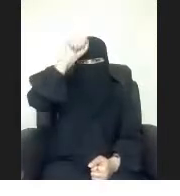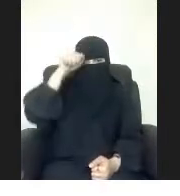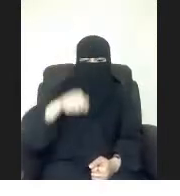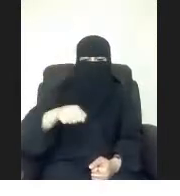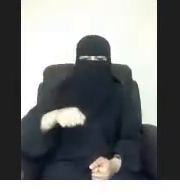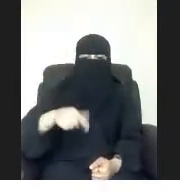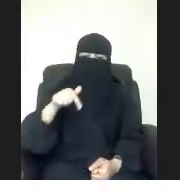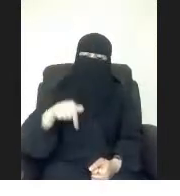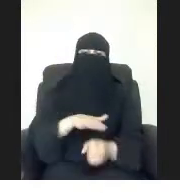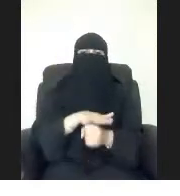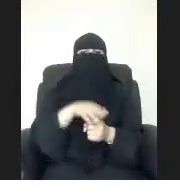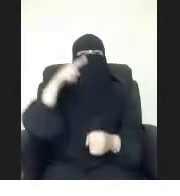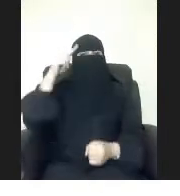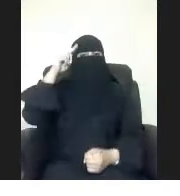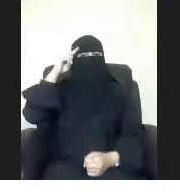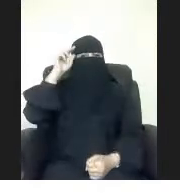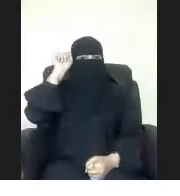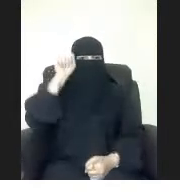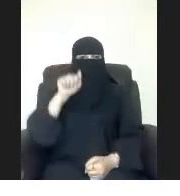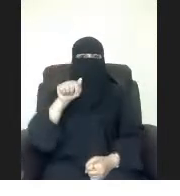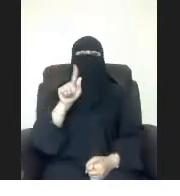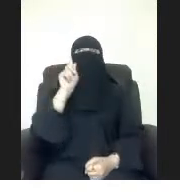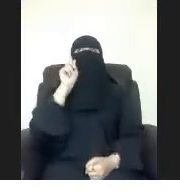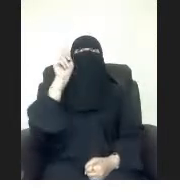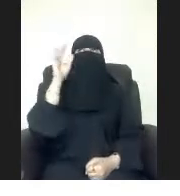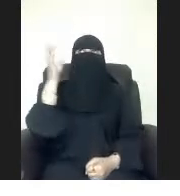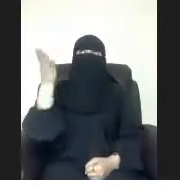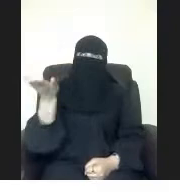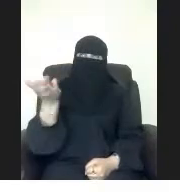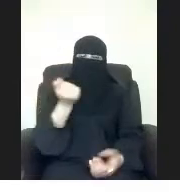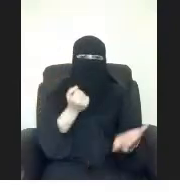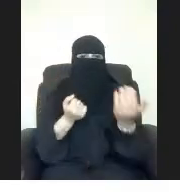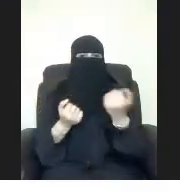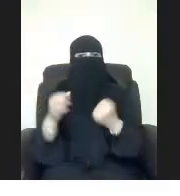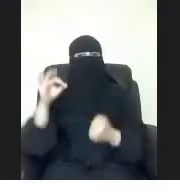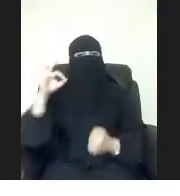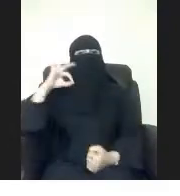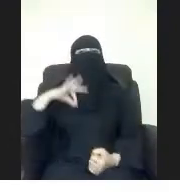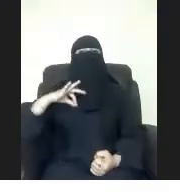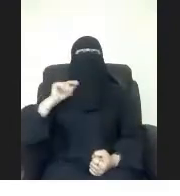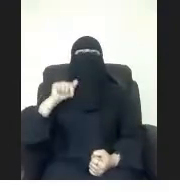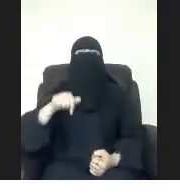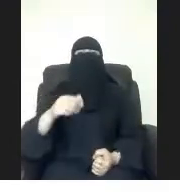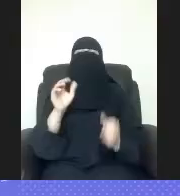القيادات الأكاديمية في جلب كل مفيد للعملية التعليمية.